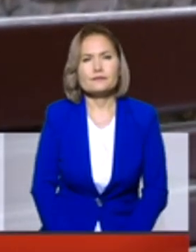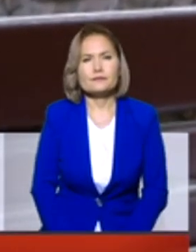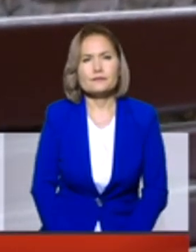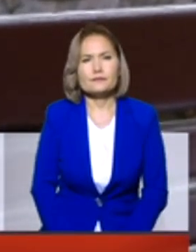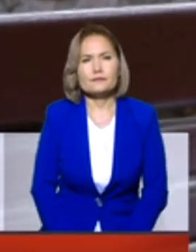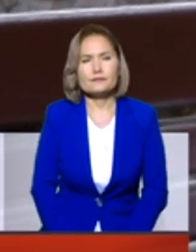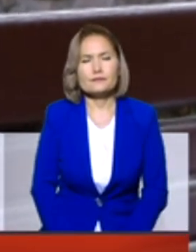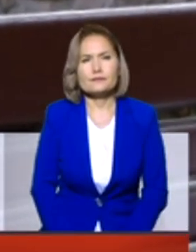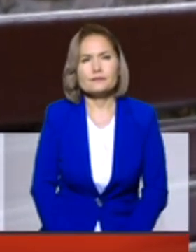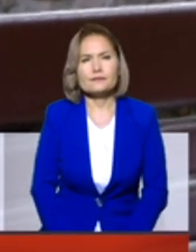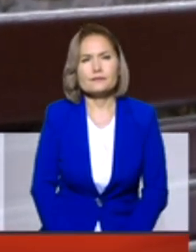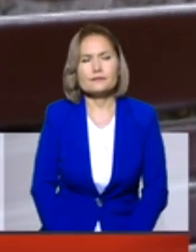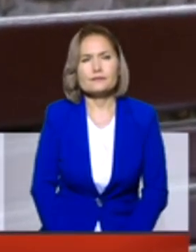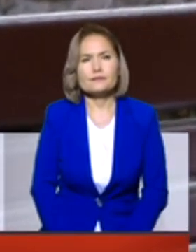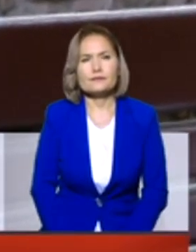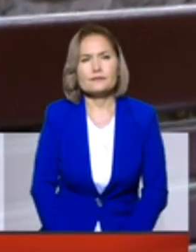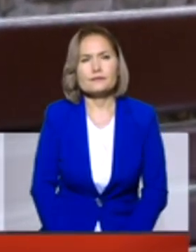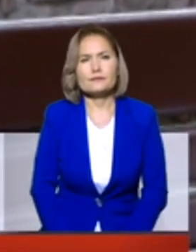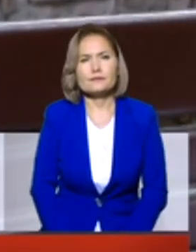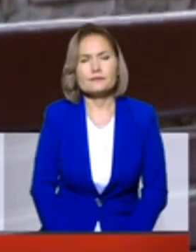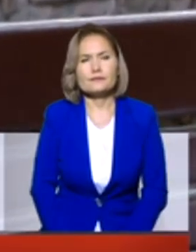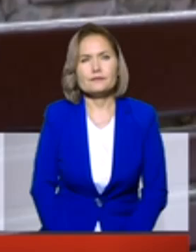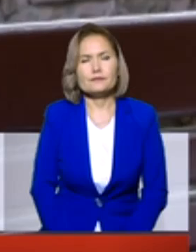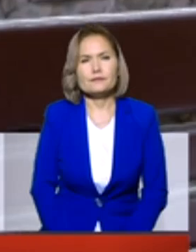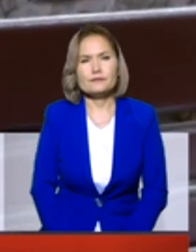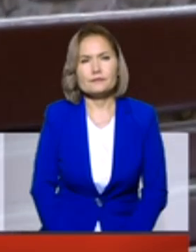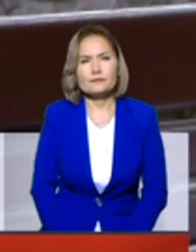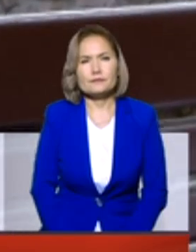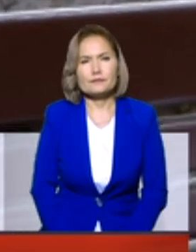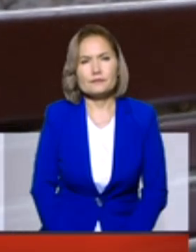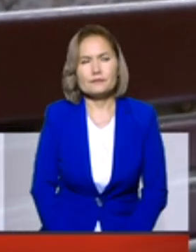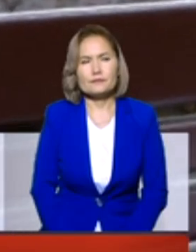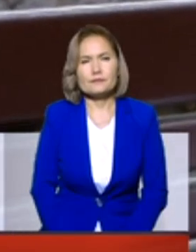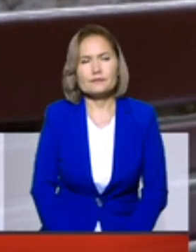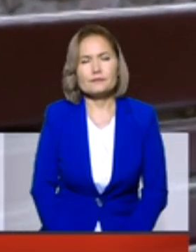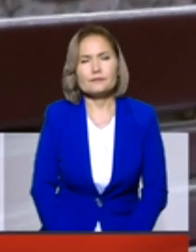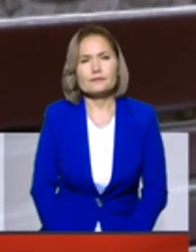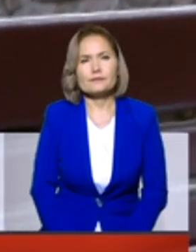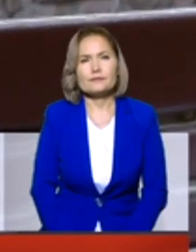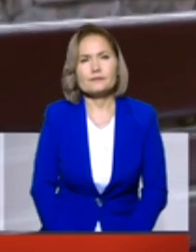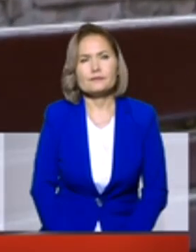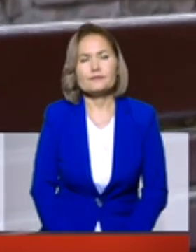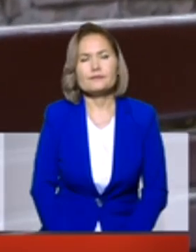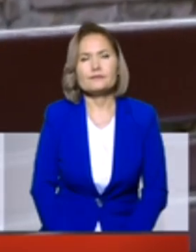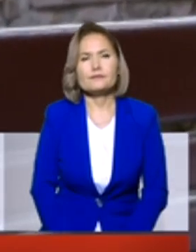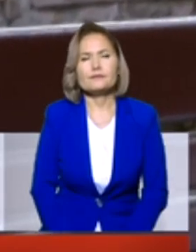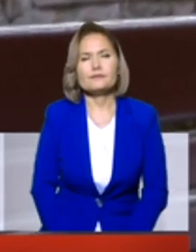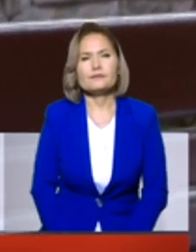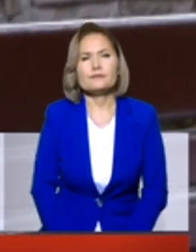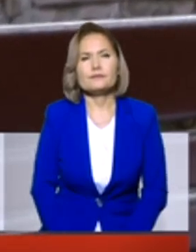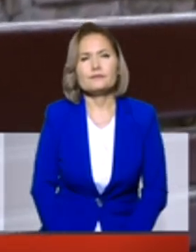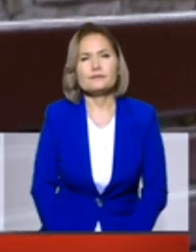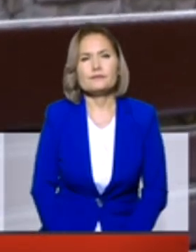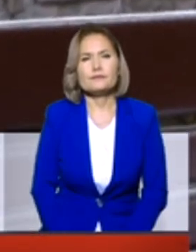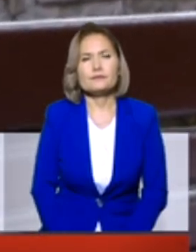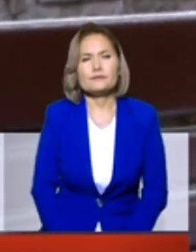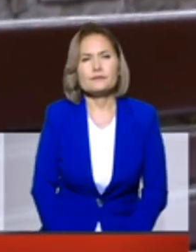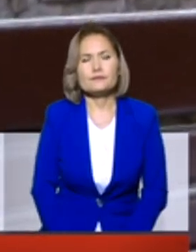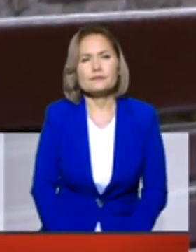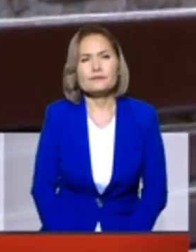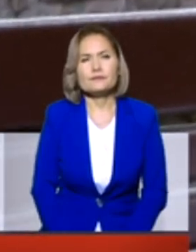жарығын сыйладың сен маған. Даланың әр